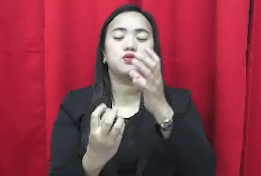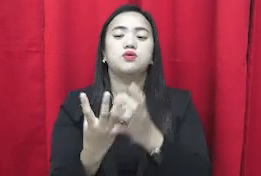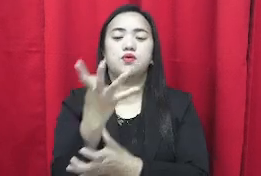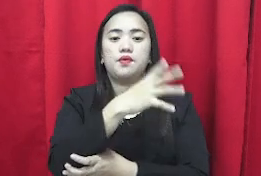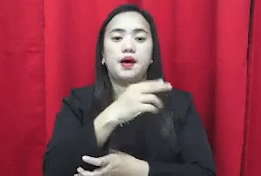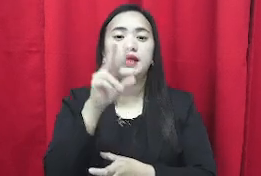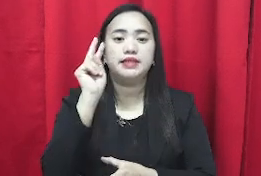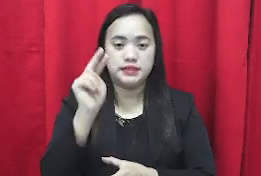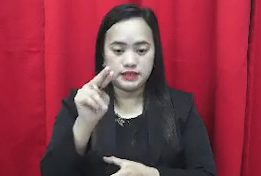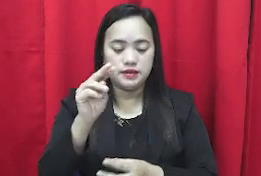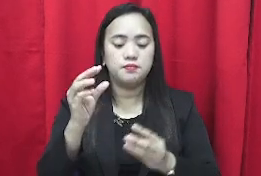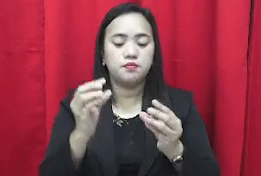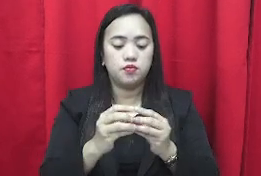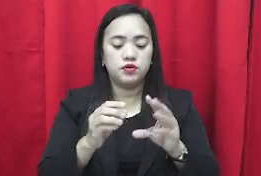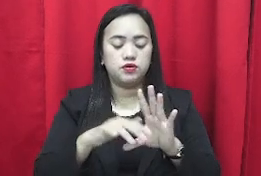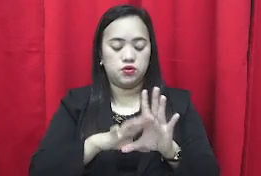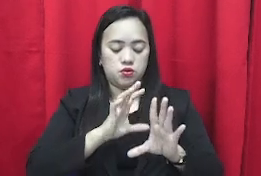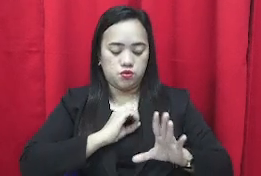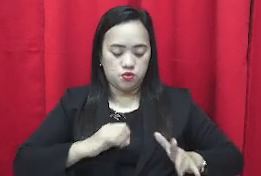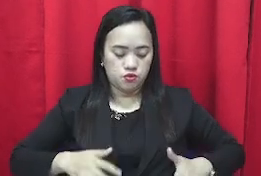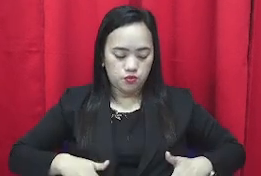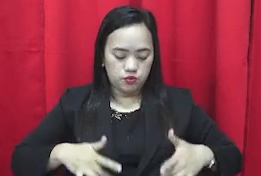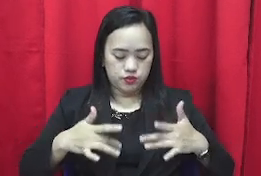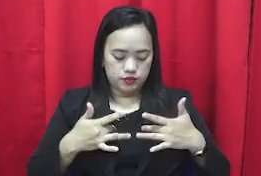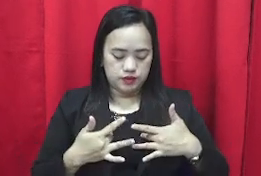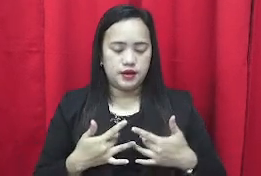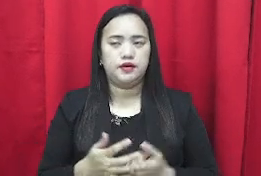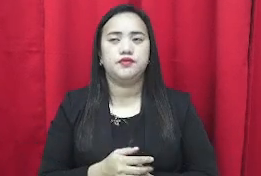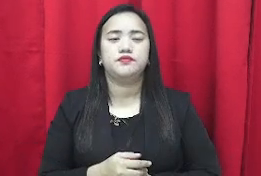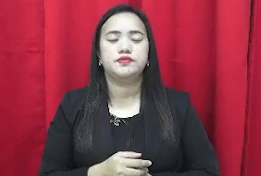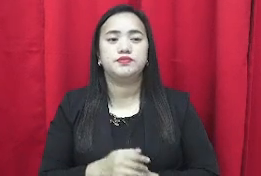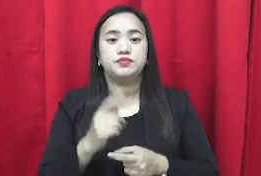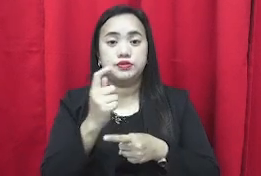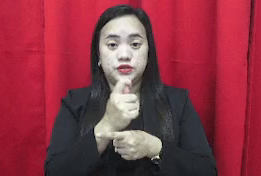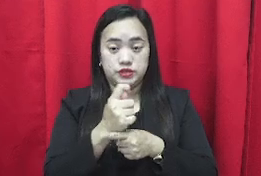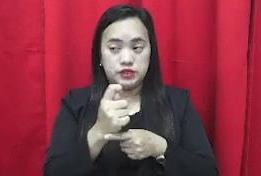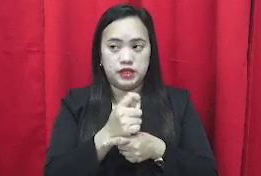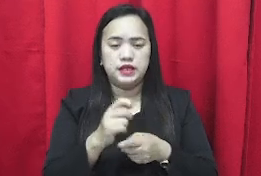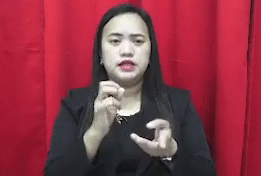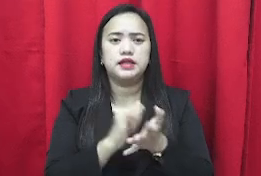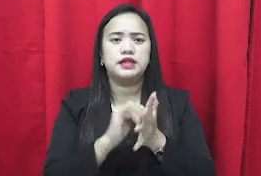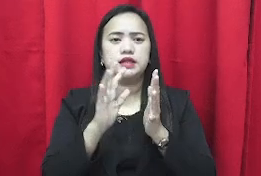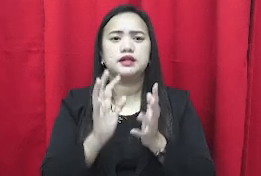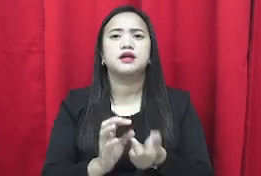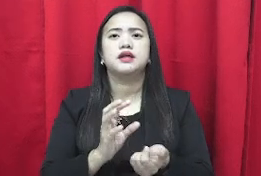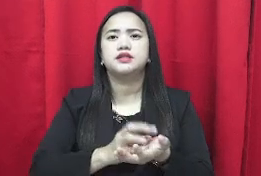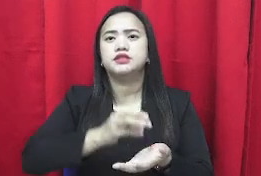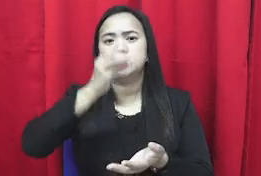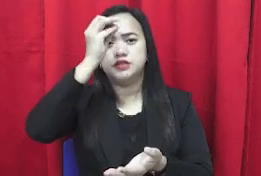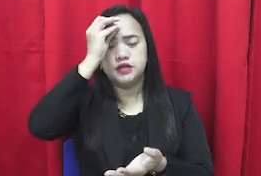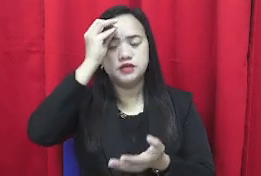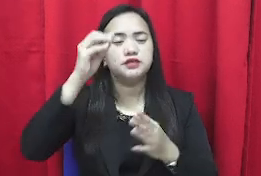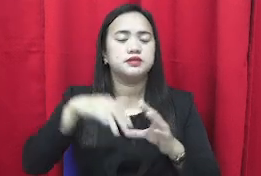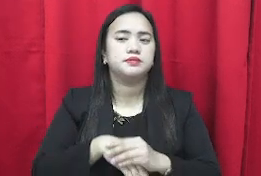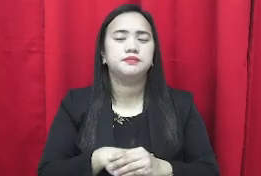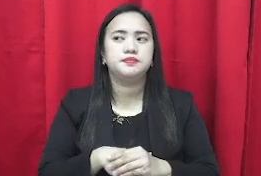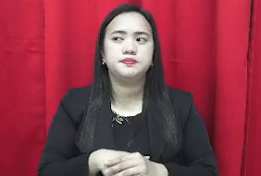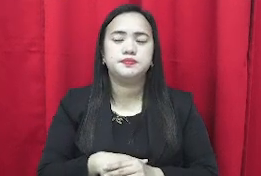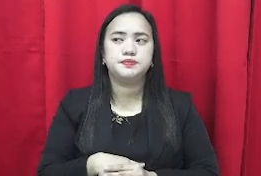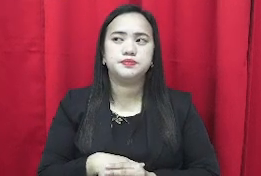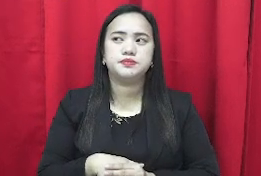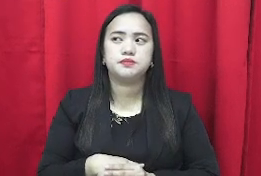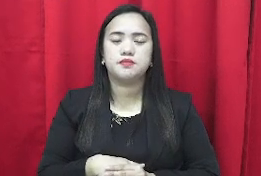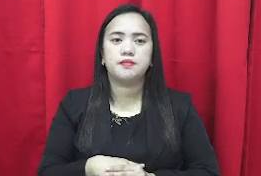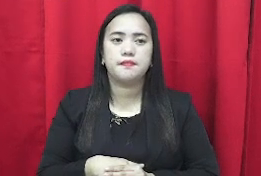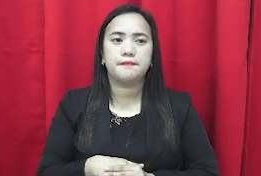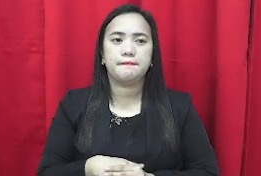nila yung mga turo o mga training lalong-lalo na yung disipline na matututunan ng bawat isa o ng aking mga anak